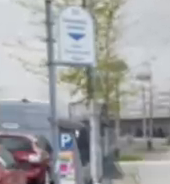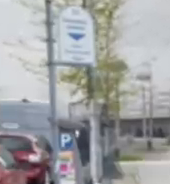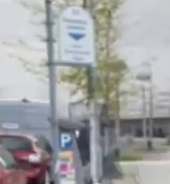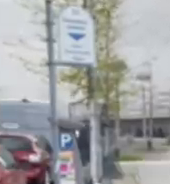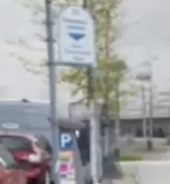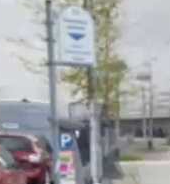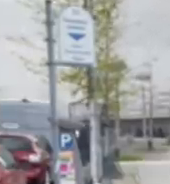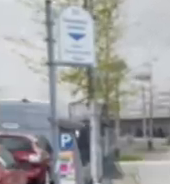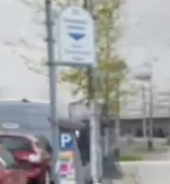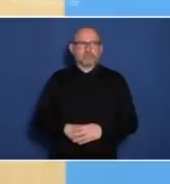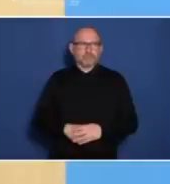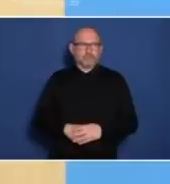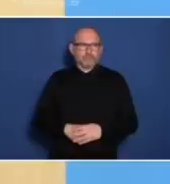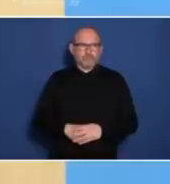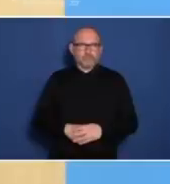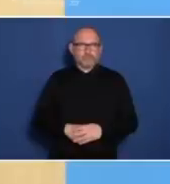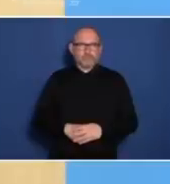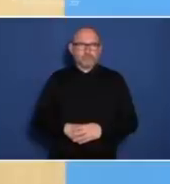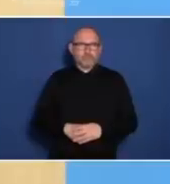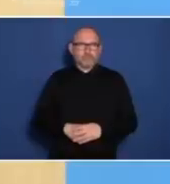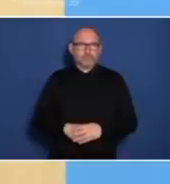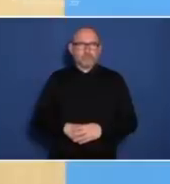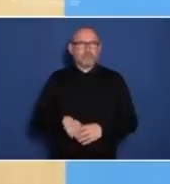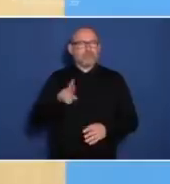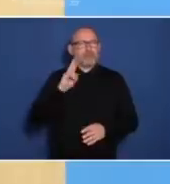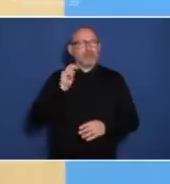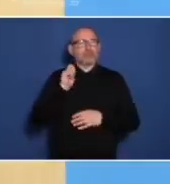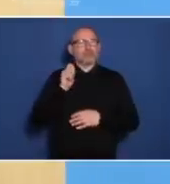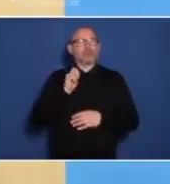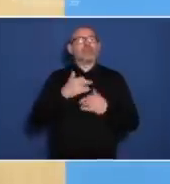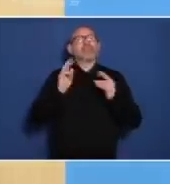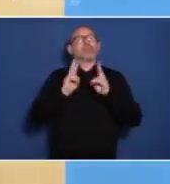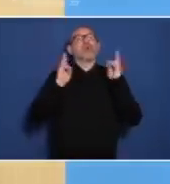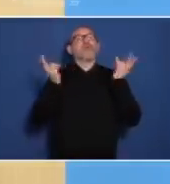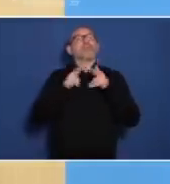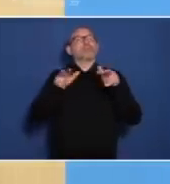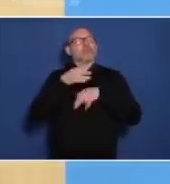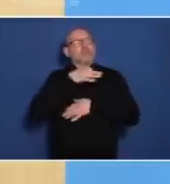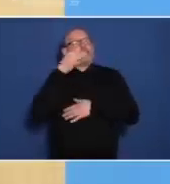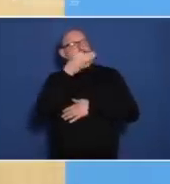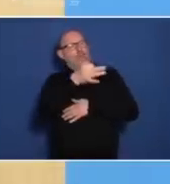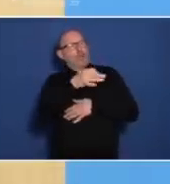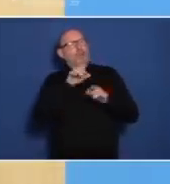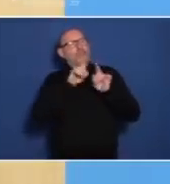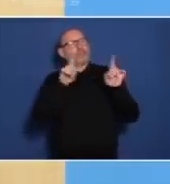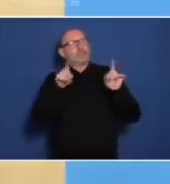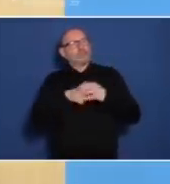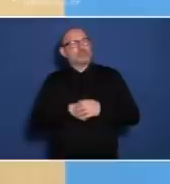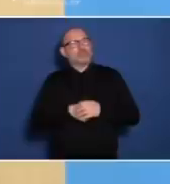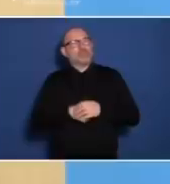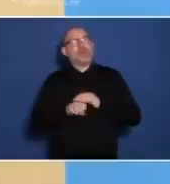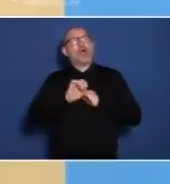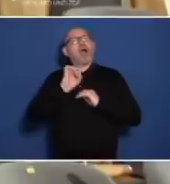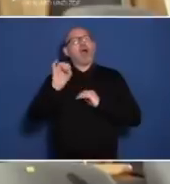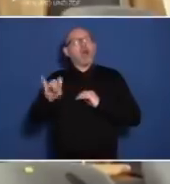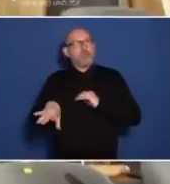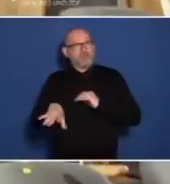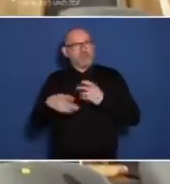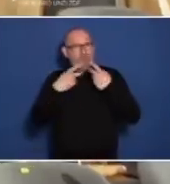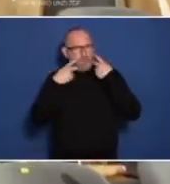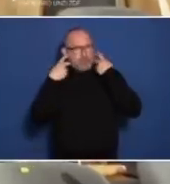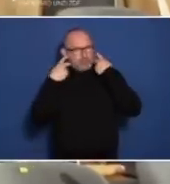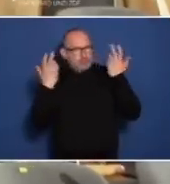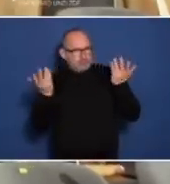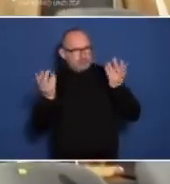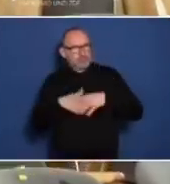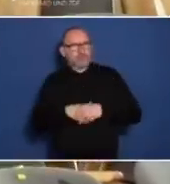um den Müll. Herr Reitschuster. An das Umweltministerium zum Thema Abfall von Masken. Gab